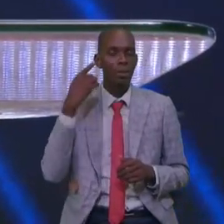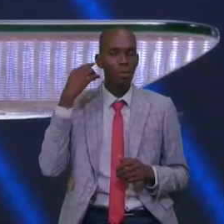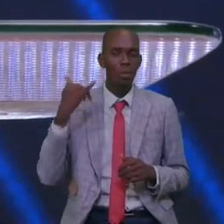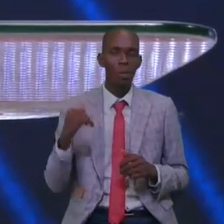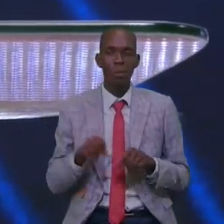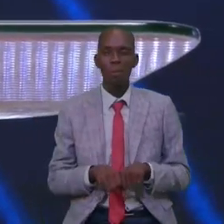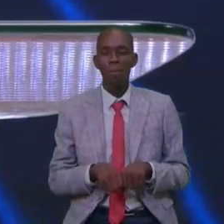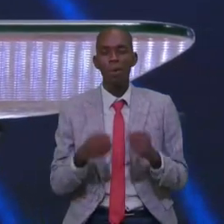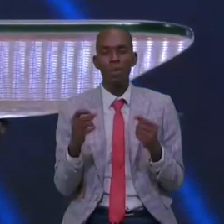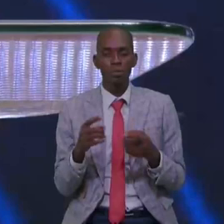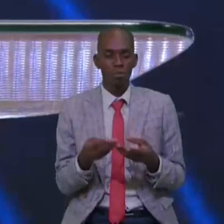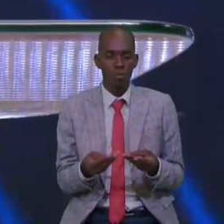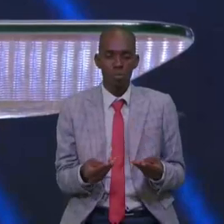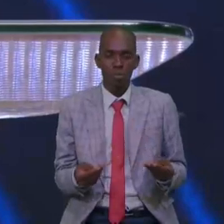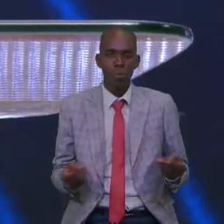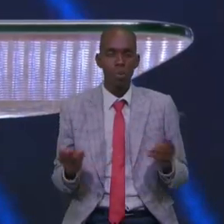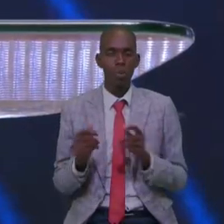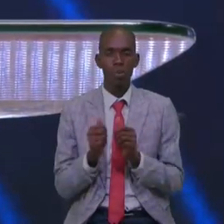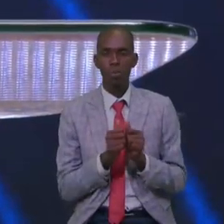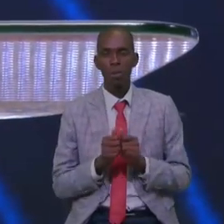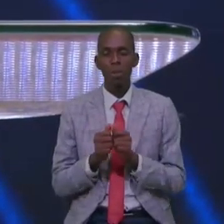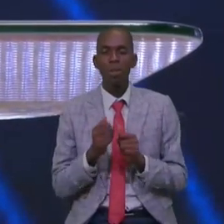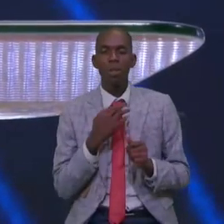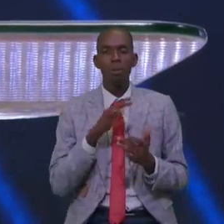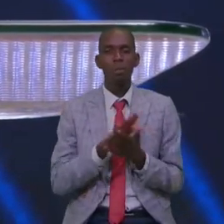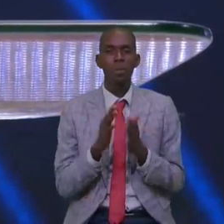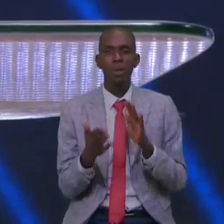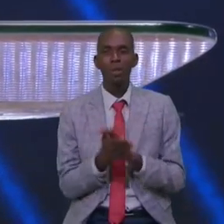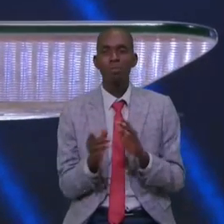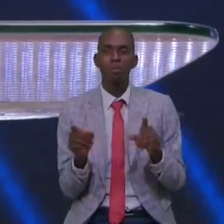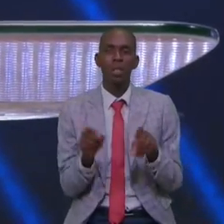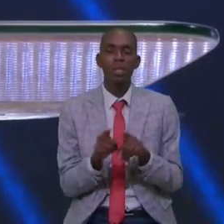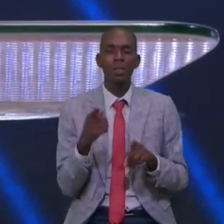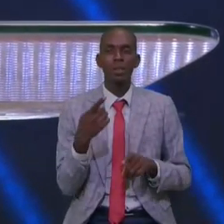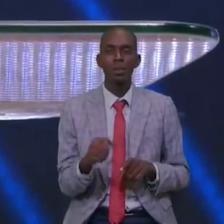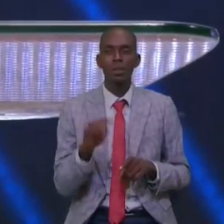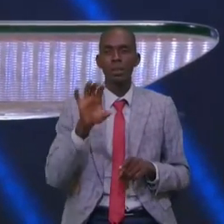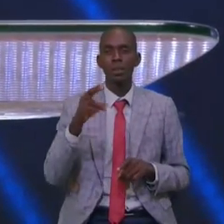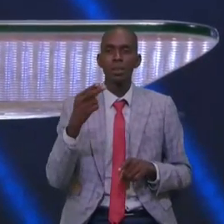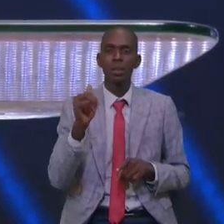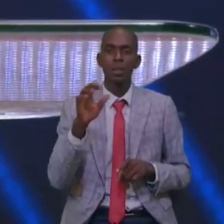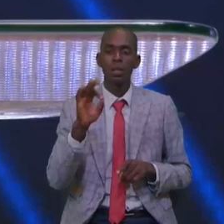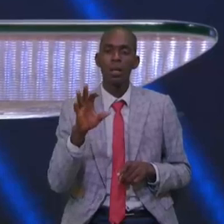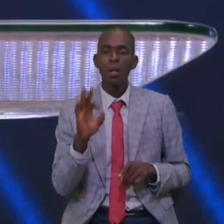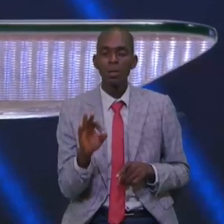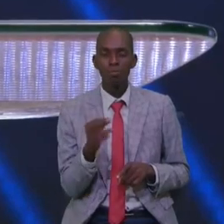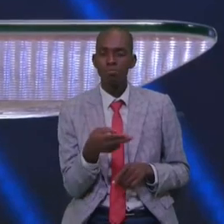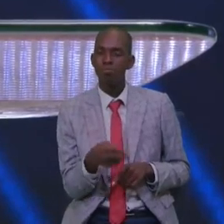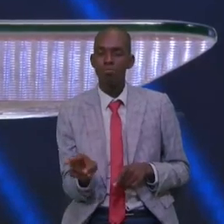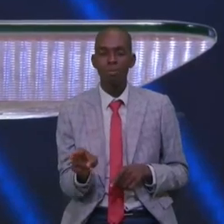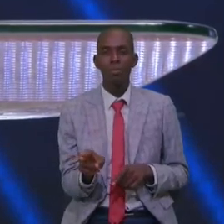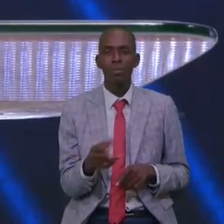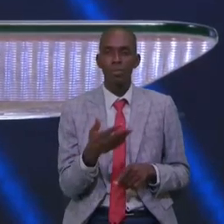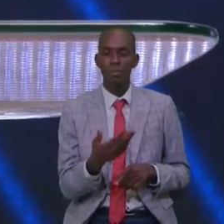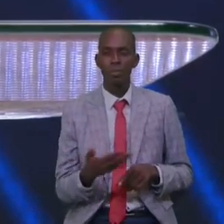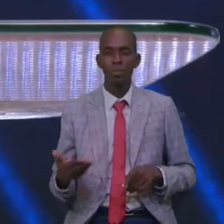l'argent et l'or furent brisés ensemble et devinrent comme la